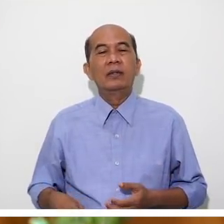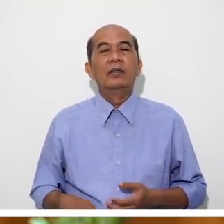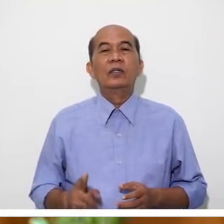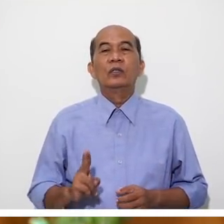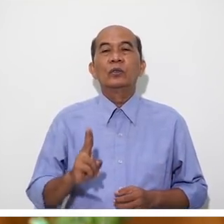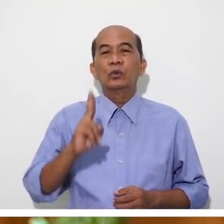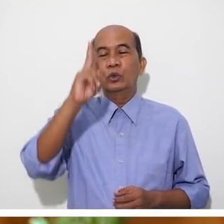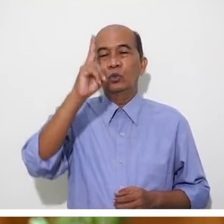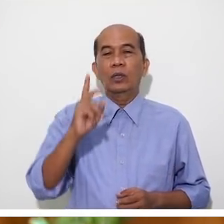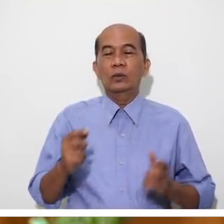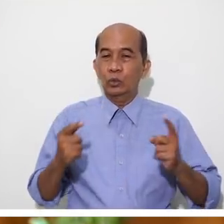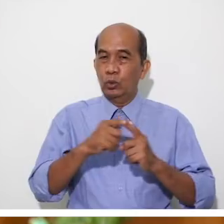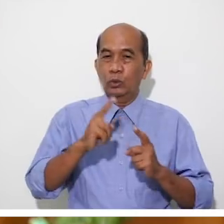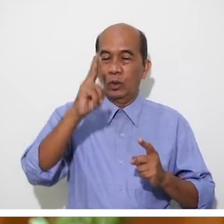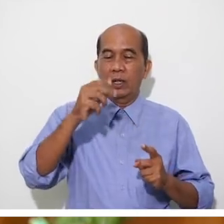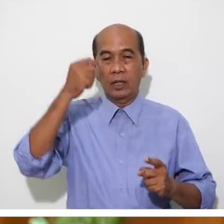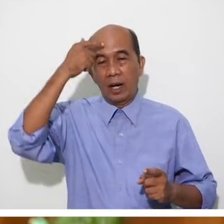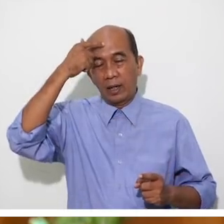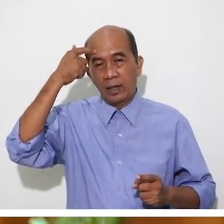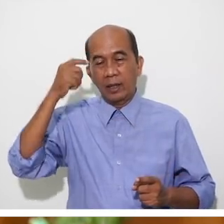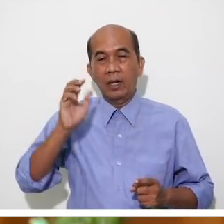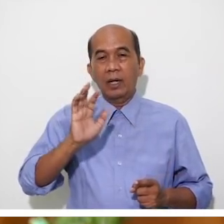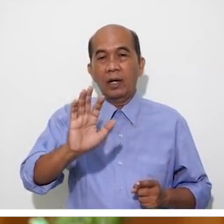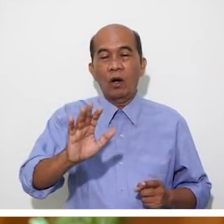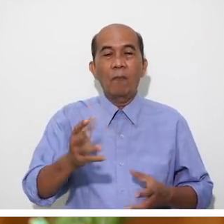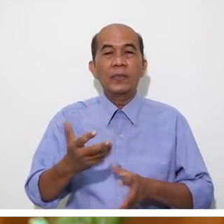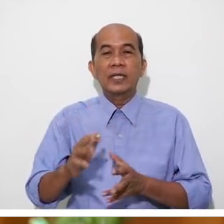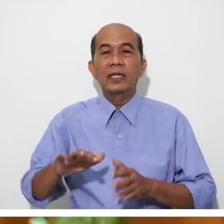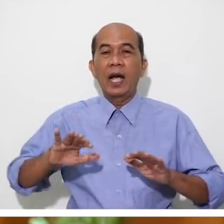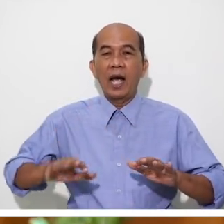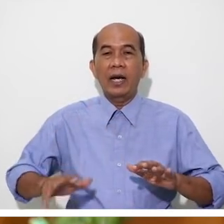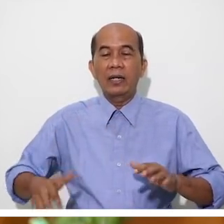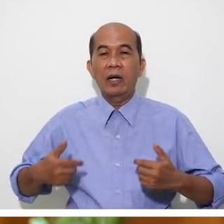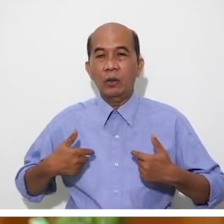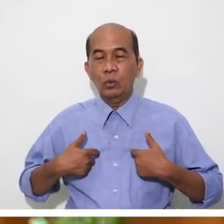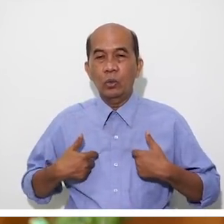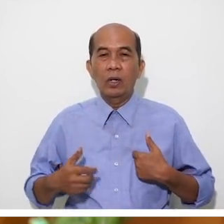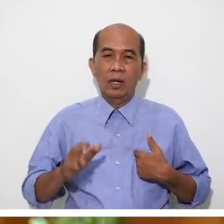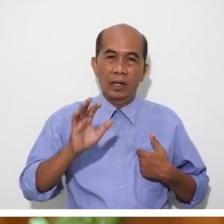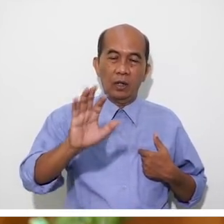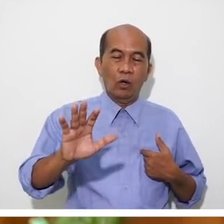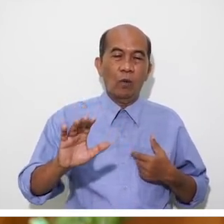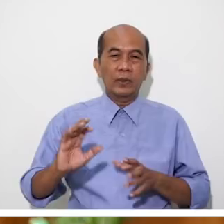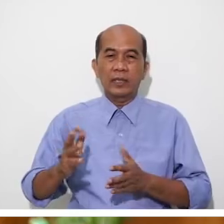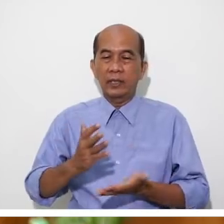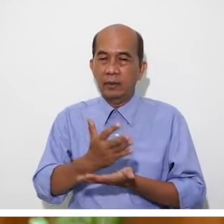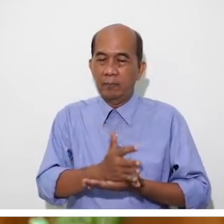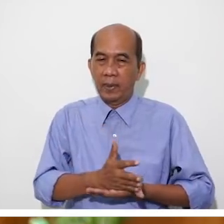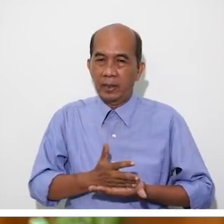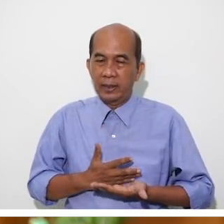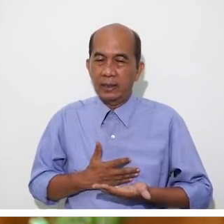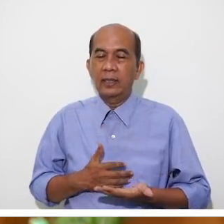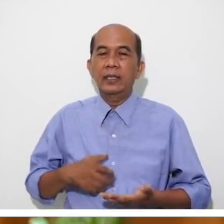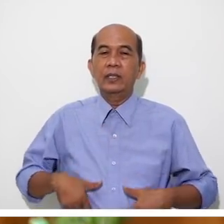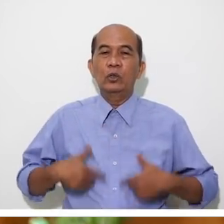tujuan Tuhan cuma satu, agar engkau menjadi anak-anakku, engkau menjadi bagian dari